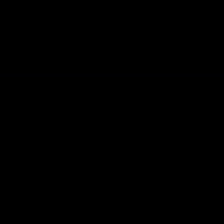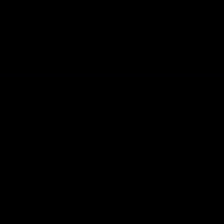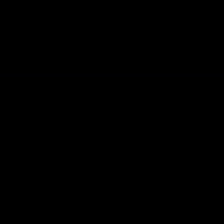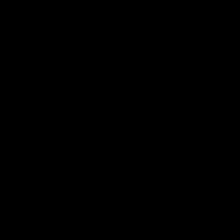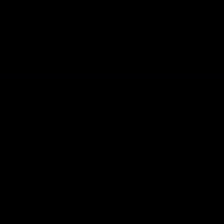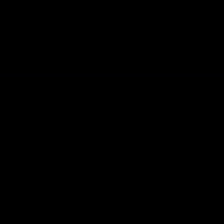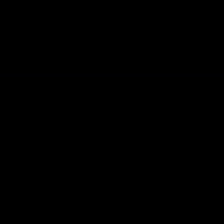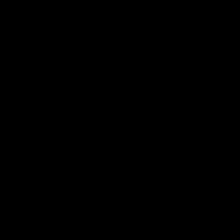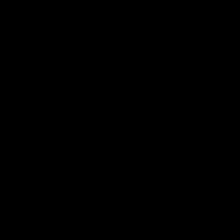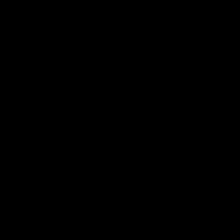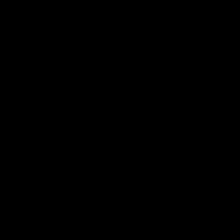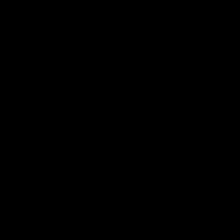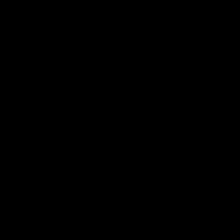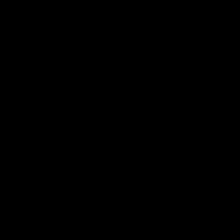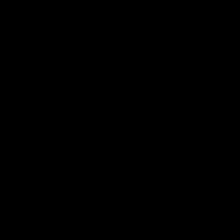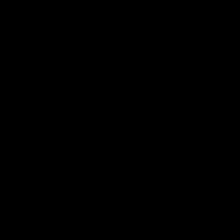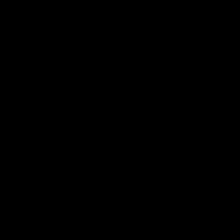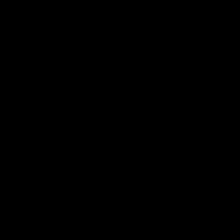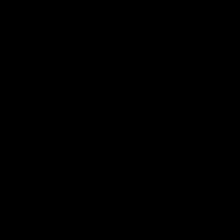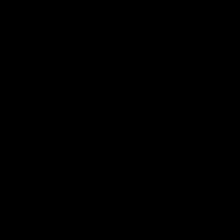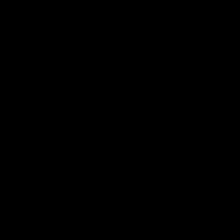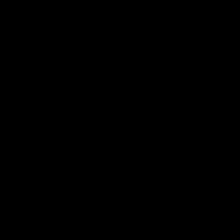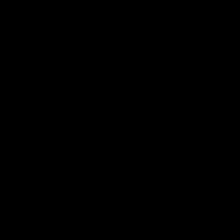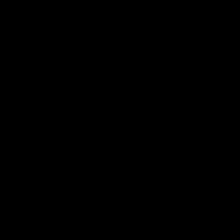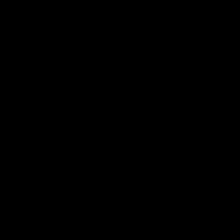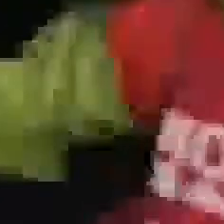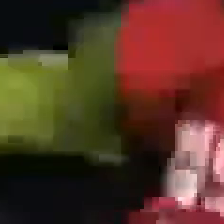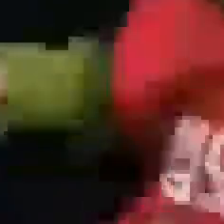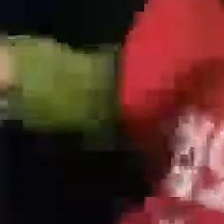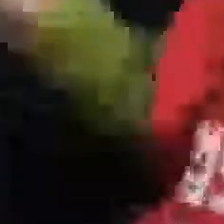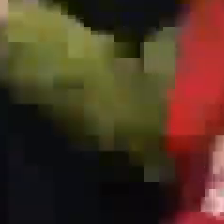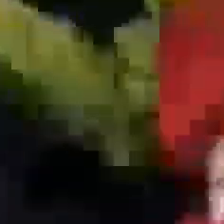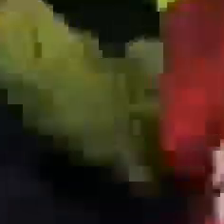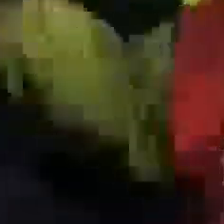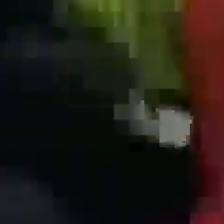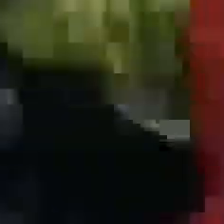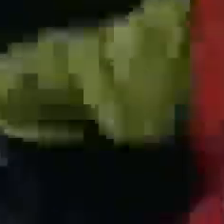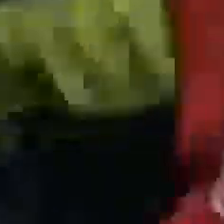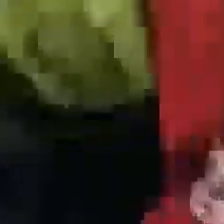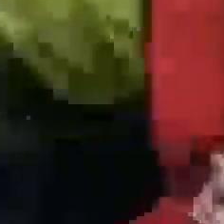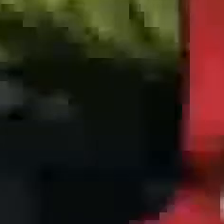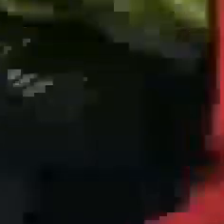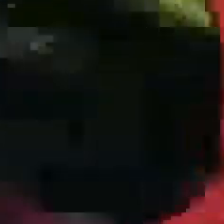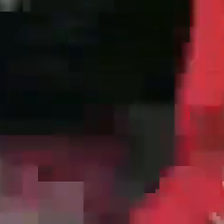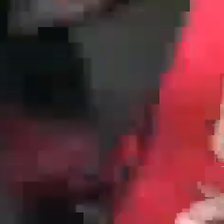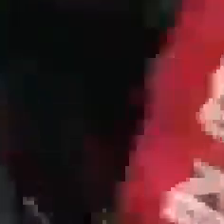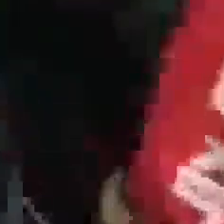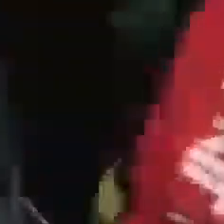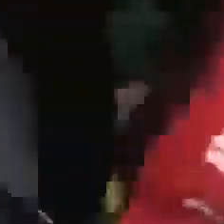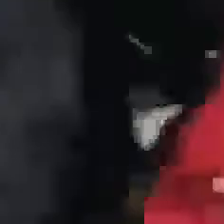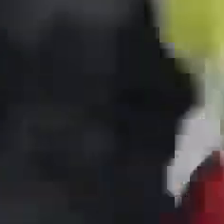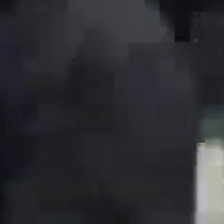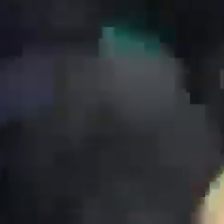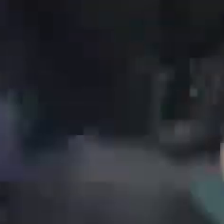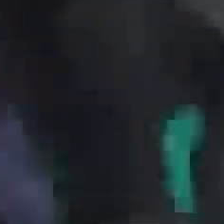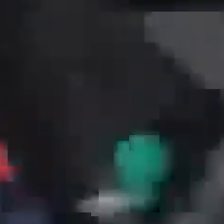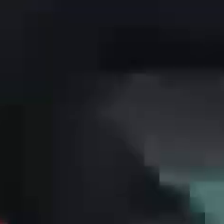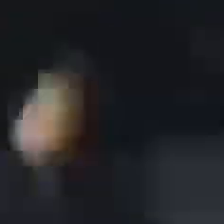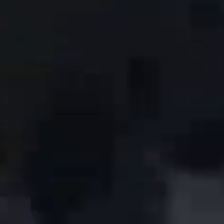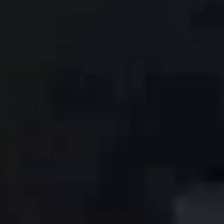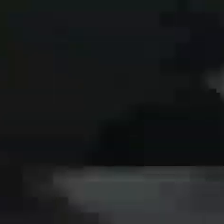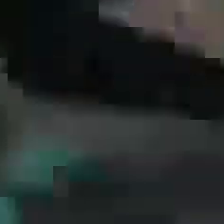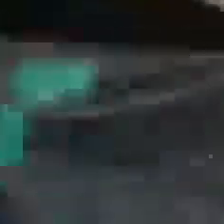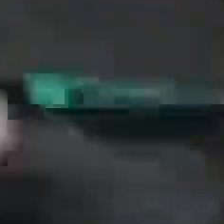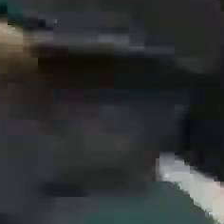말까다에서 흥된 말입니다. 까라TV는 소외받는 자, 숨없는 약자와 함께할 것입니다. 구독 꾹